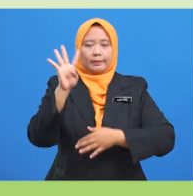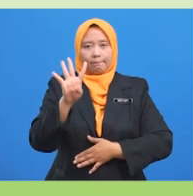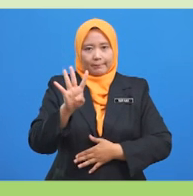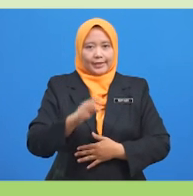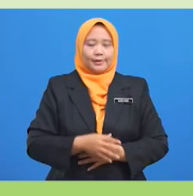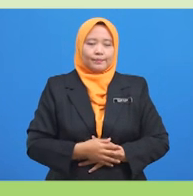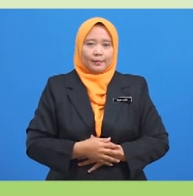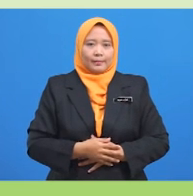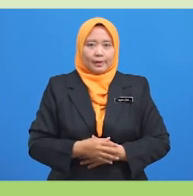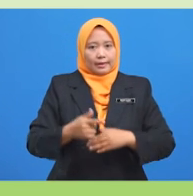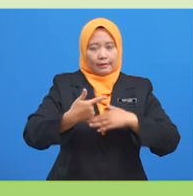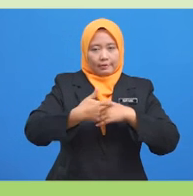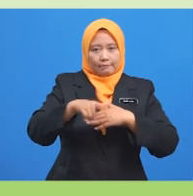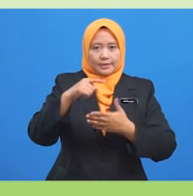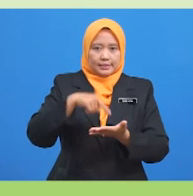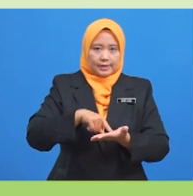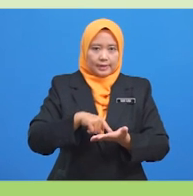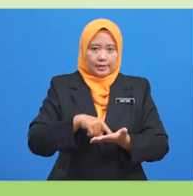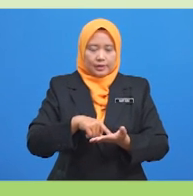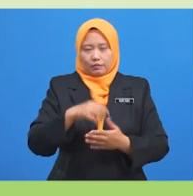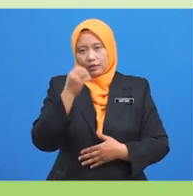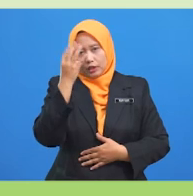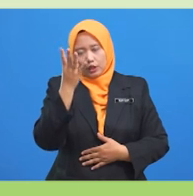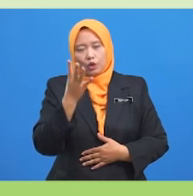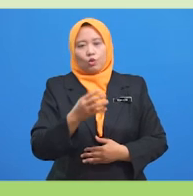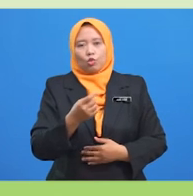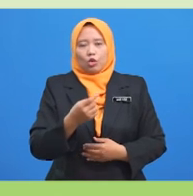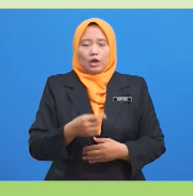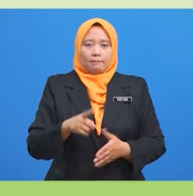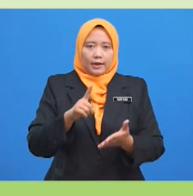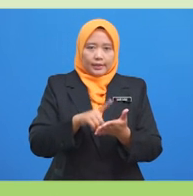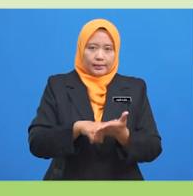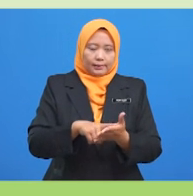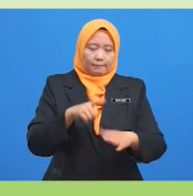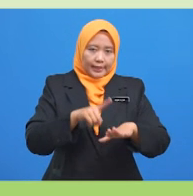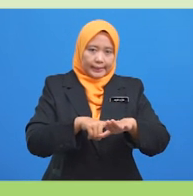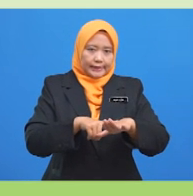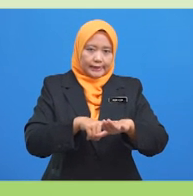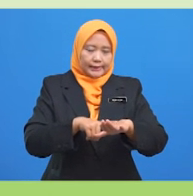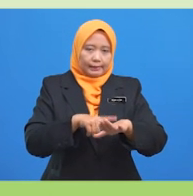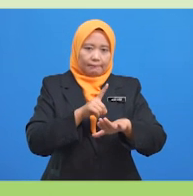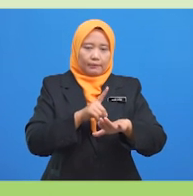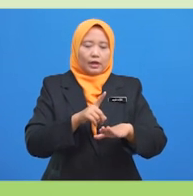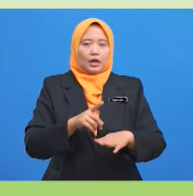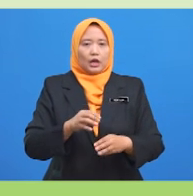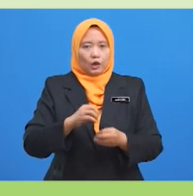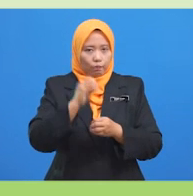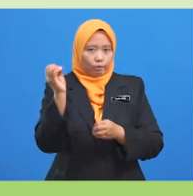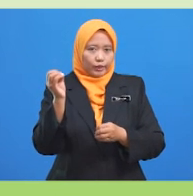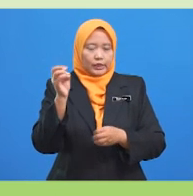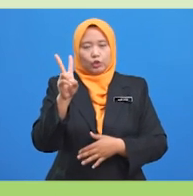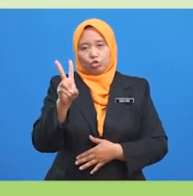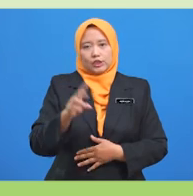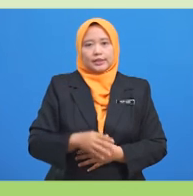membuat penerangan bagi kumpulan output kedua. Pada output 4 hingga 6 unit, kos